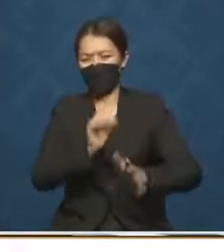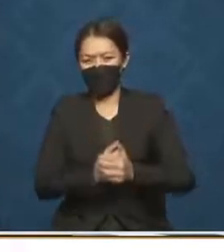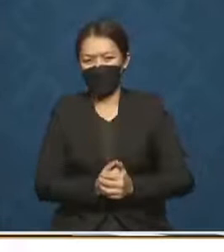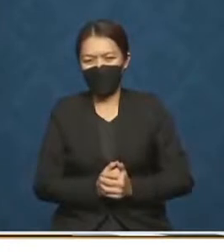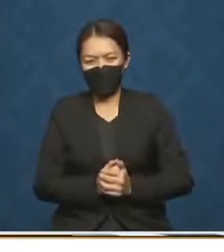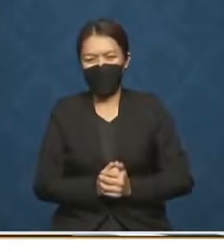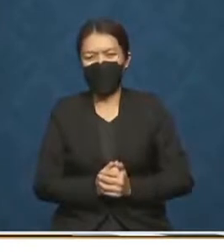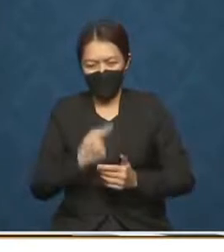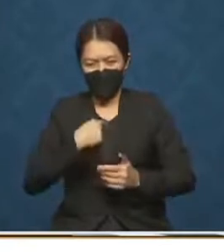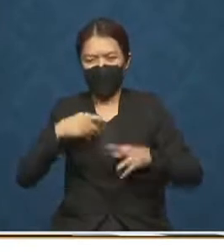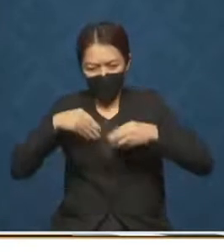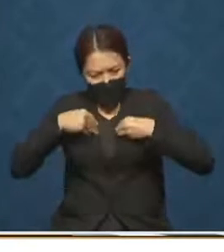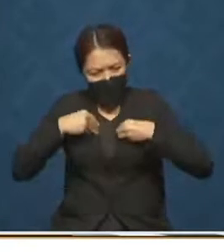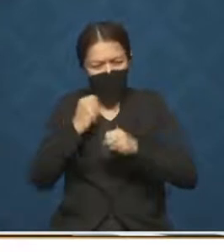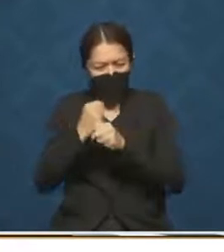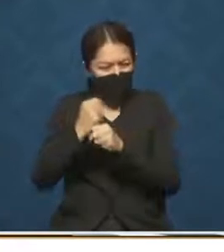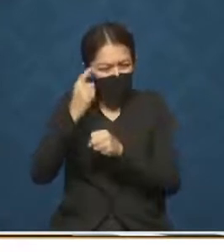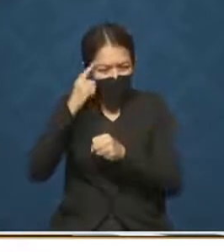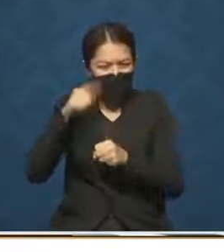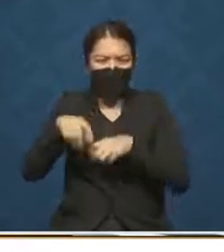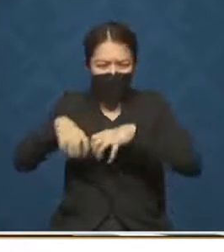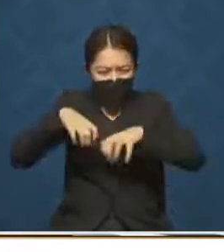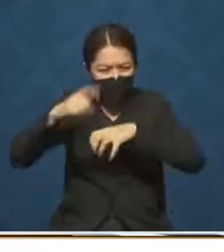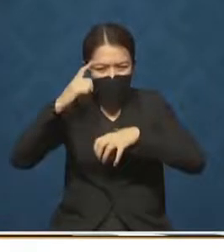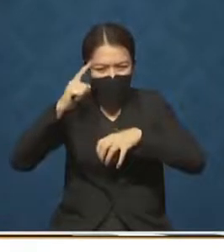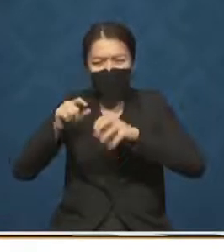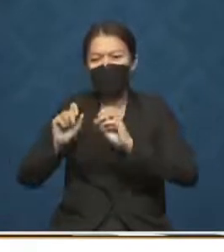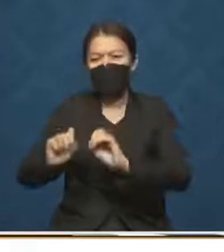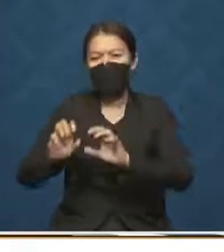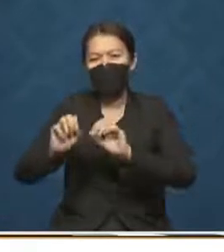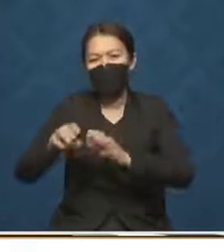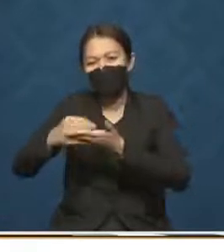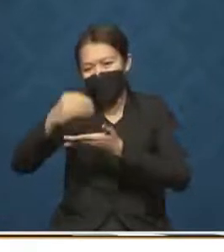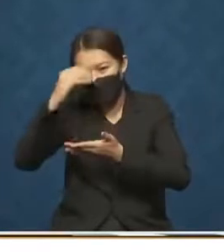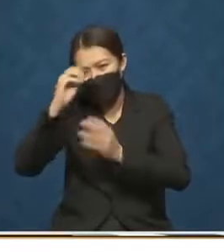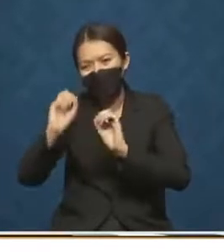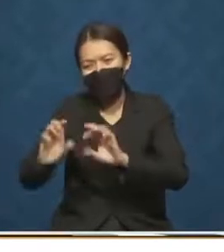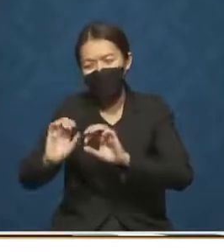เพรผมยอบอบตัวมาณ caval higherผมสออะแตหนัสือ